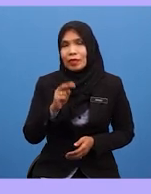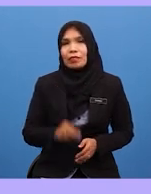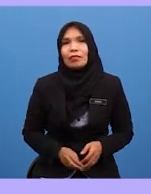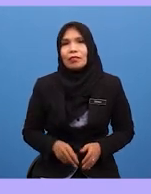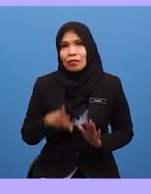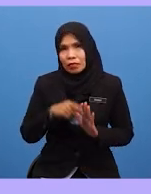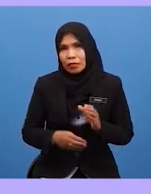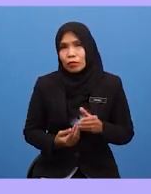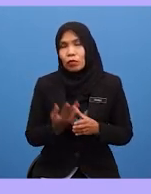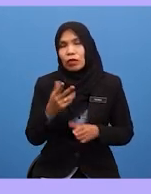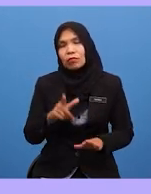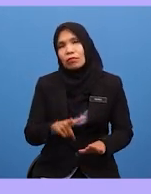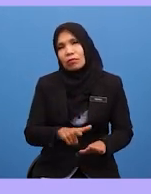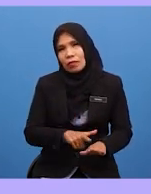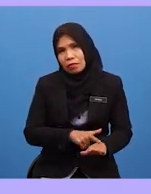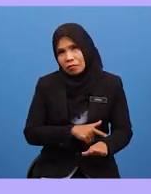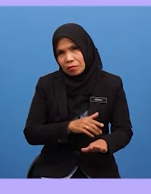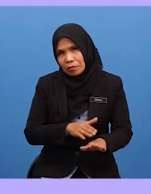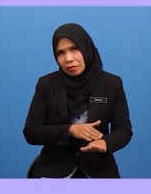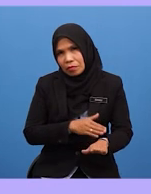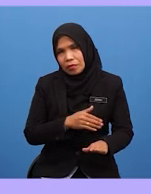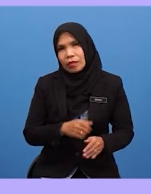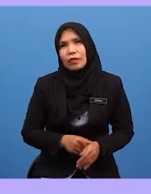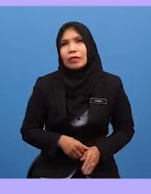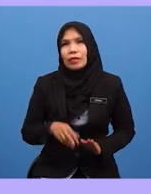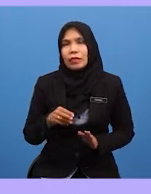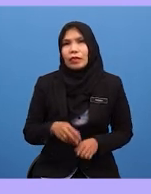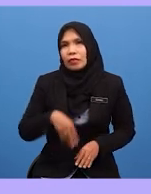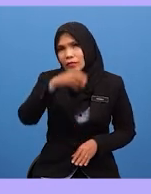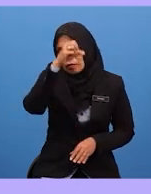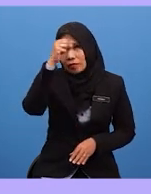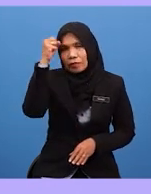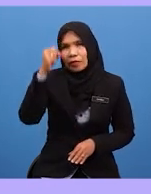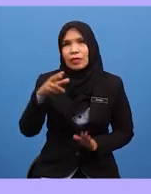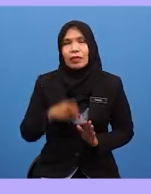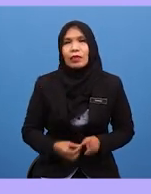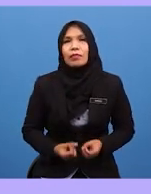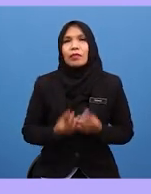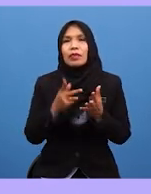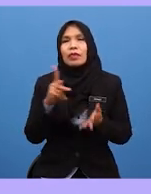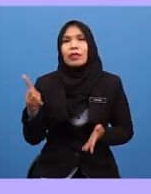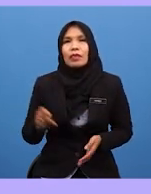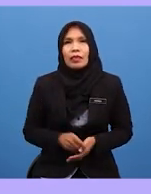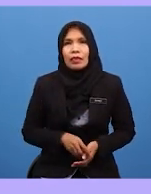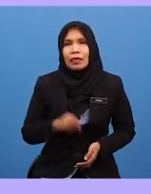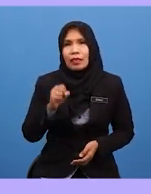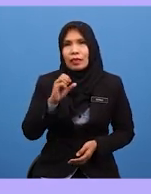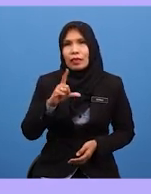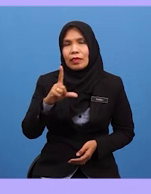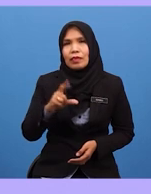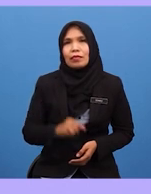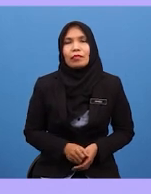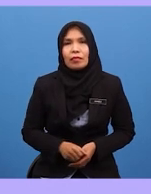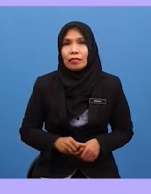menjadi lambat kerana kebanyakan sel-sel aktif telah mencapai